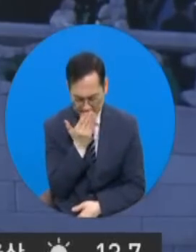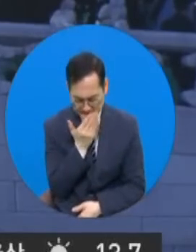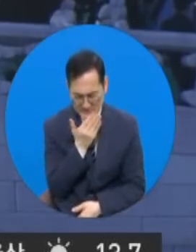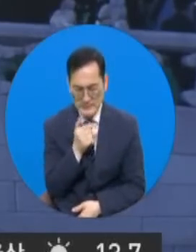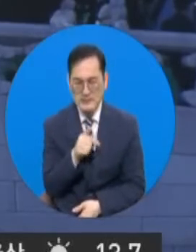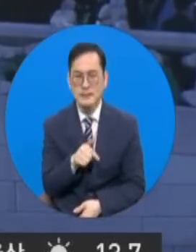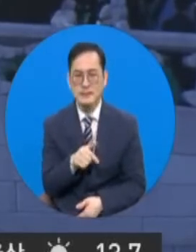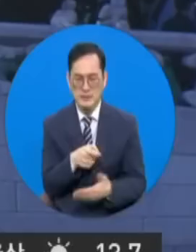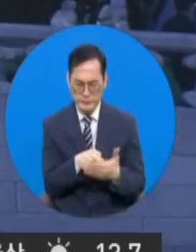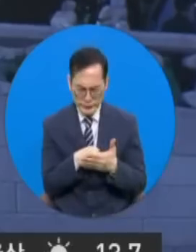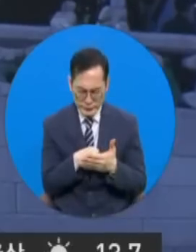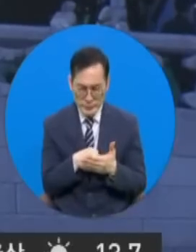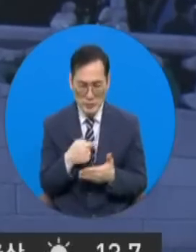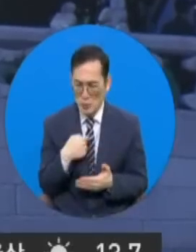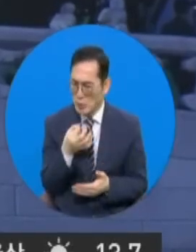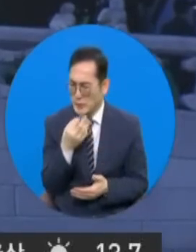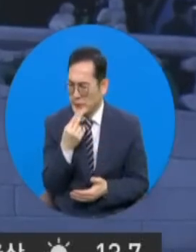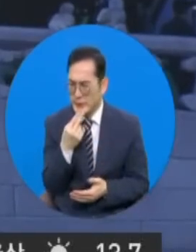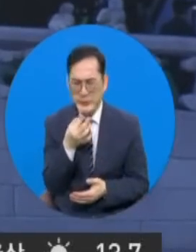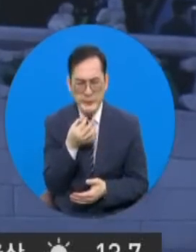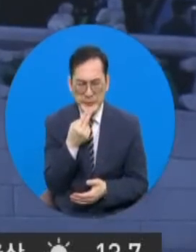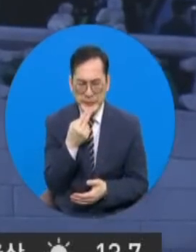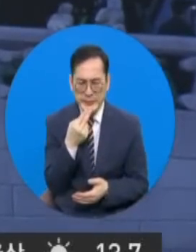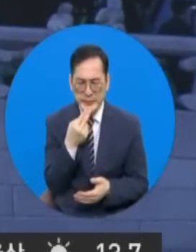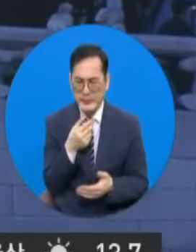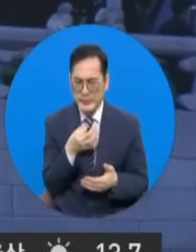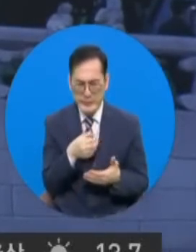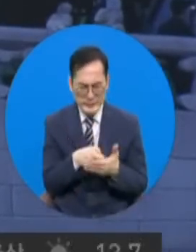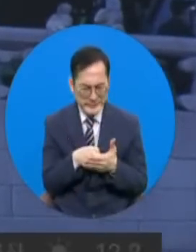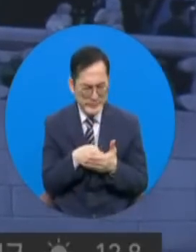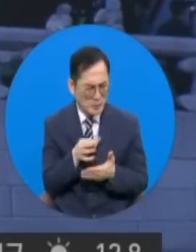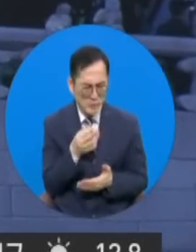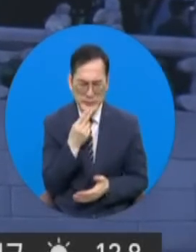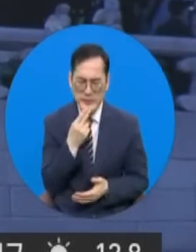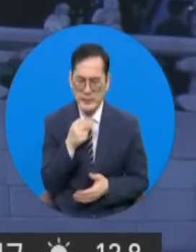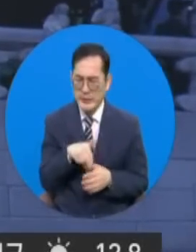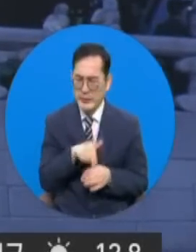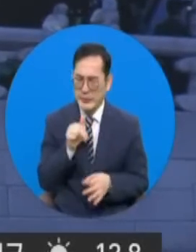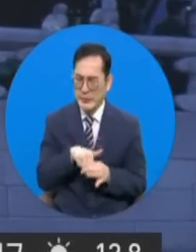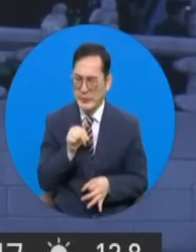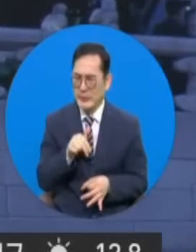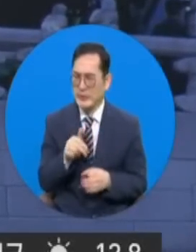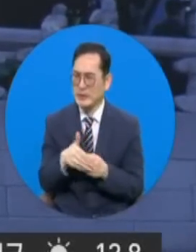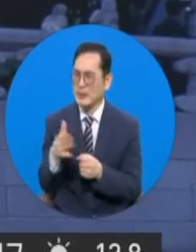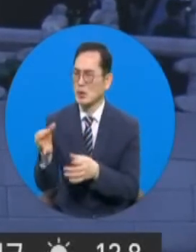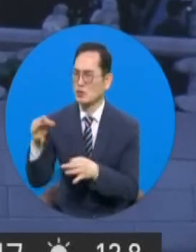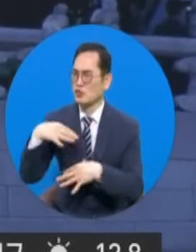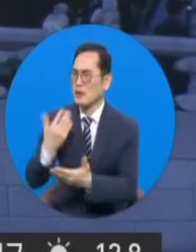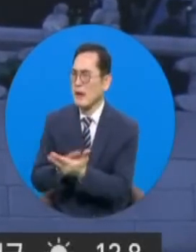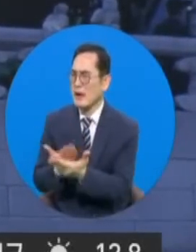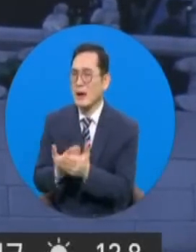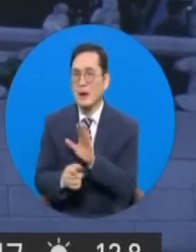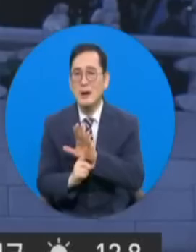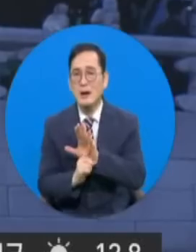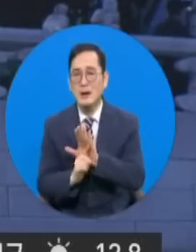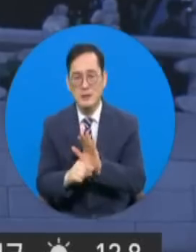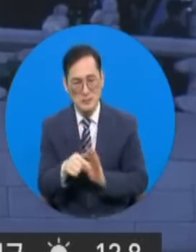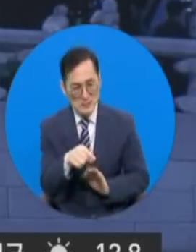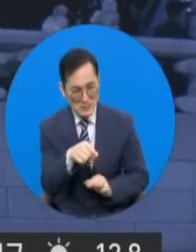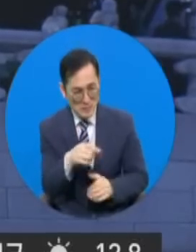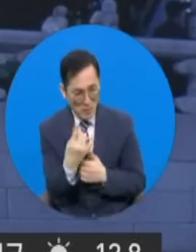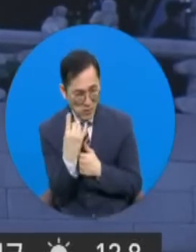후원금을 독려했다라는 대목에서 위선 논란 지망 논란이 일고 있다는